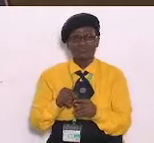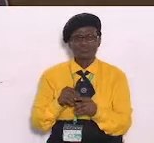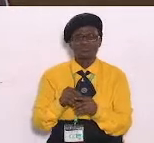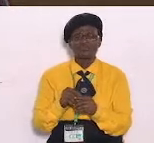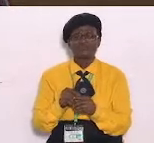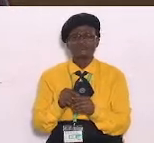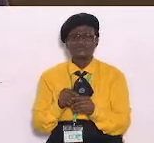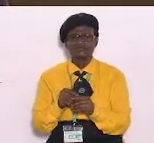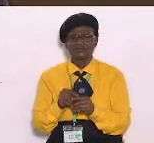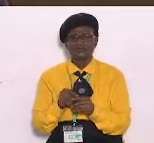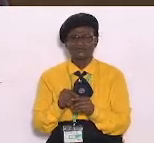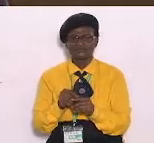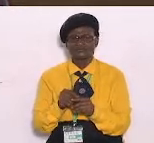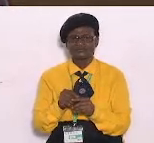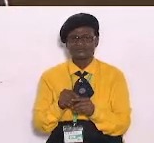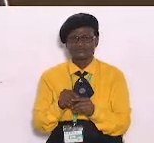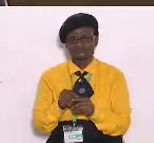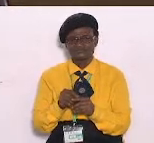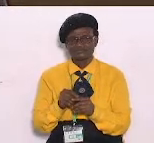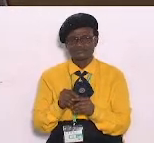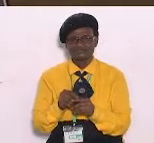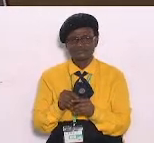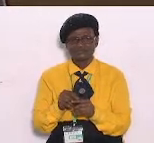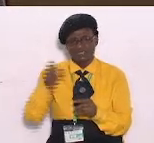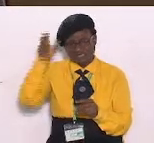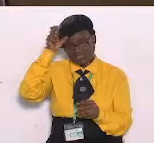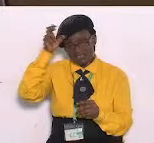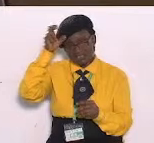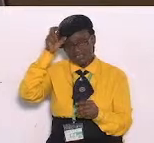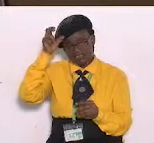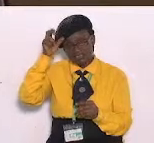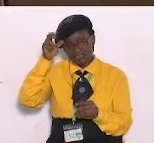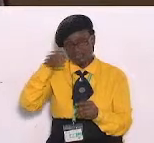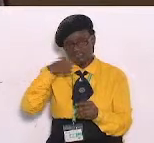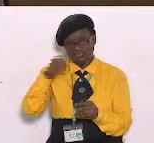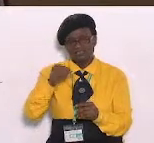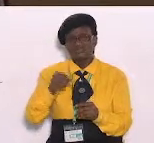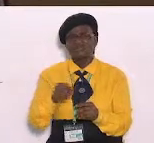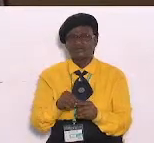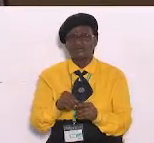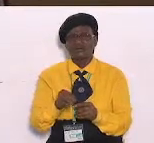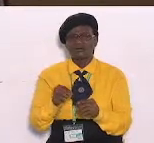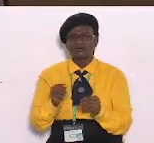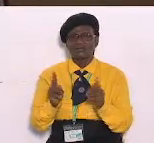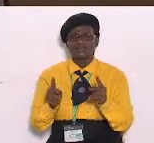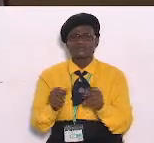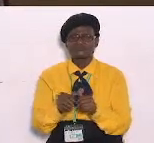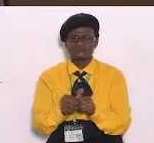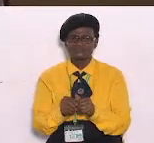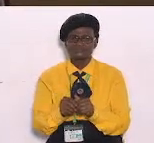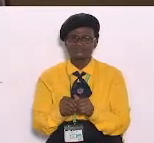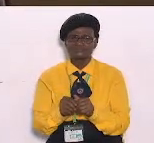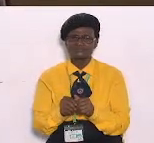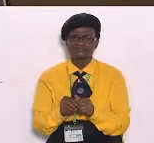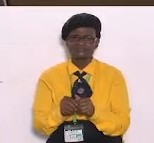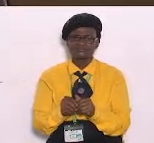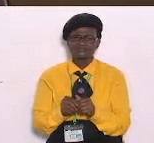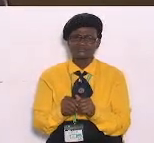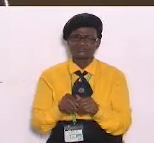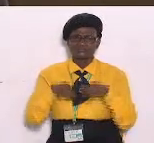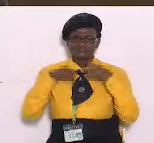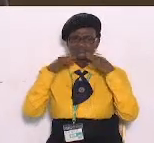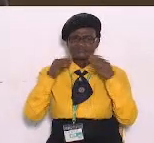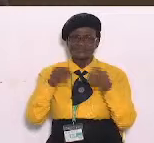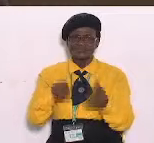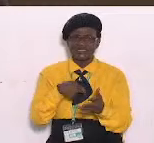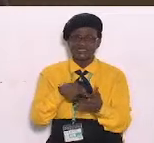t' gu gr m don gratuitement que donc je ne suis pas ici pour prendre de